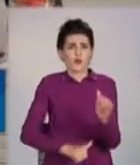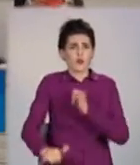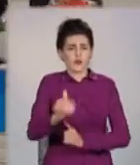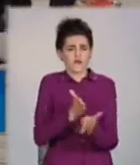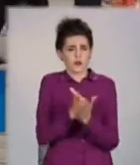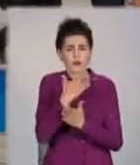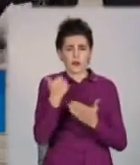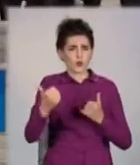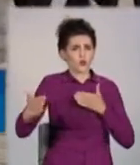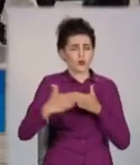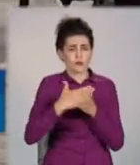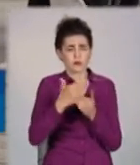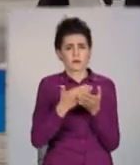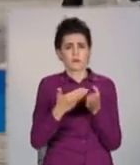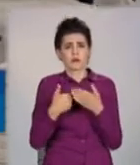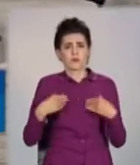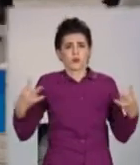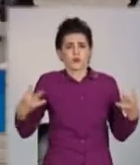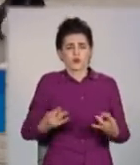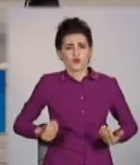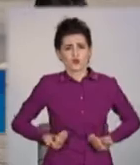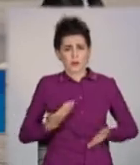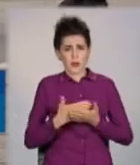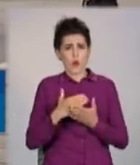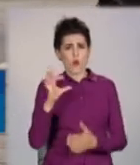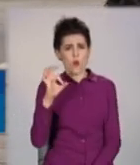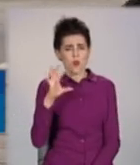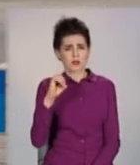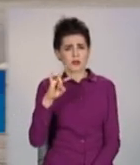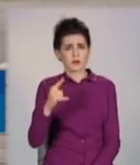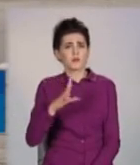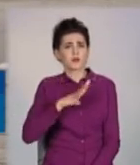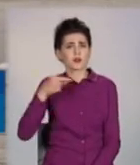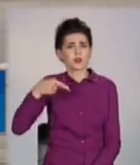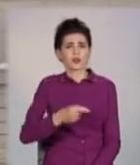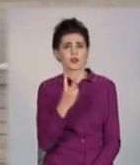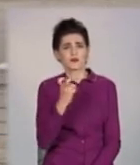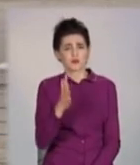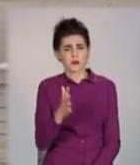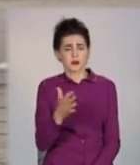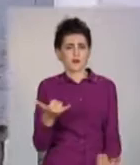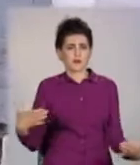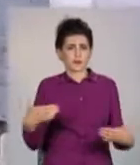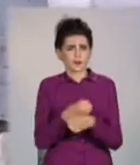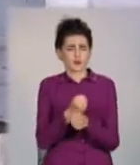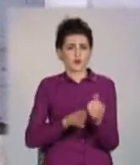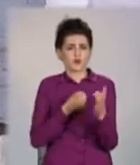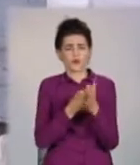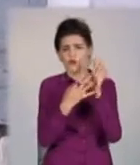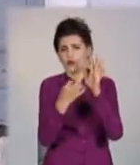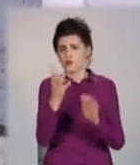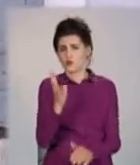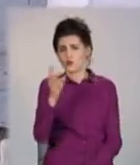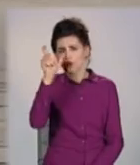тупик. Если у нас было осенью 1250 рабочих, сейчас, по-моему, 840. И